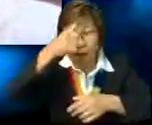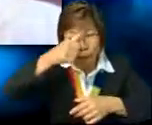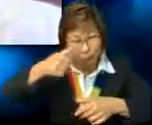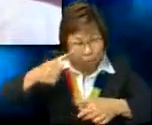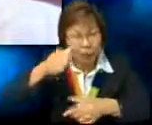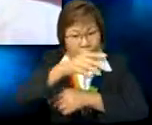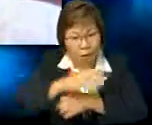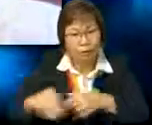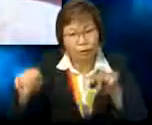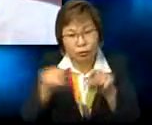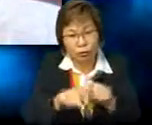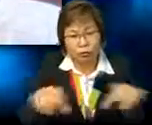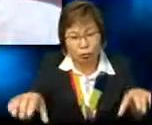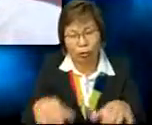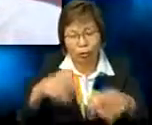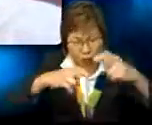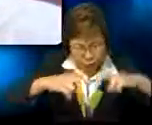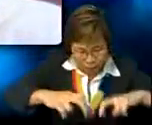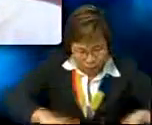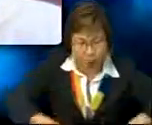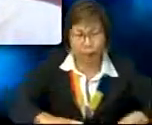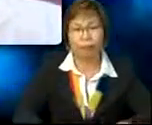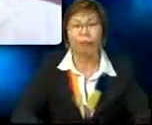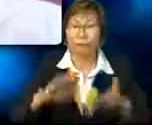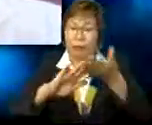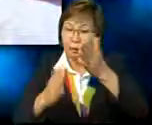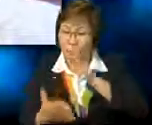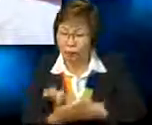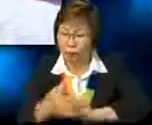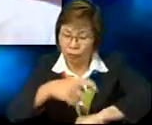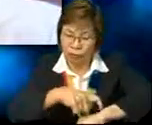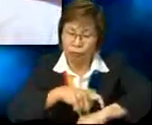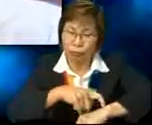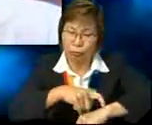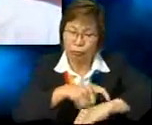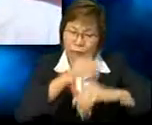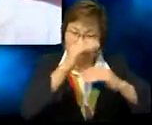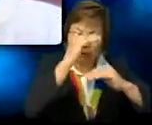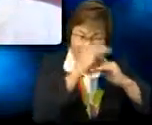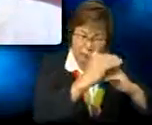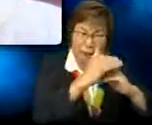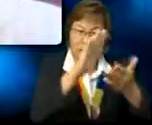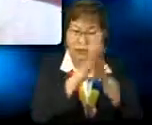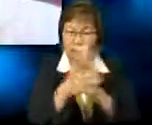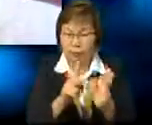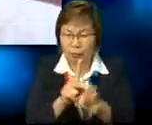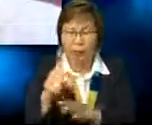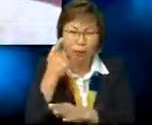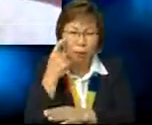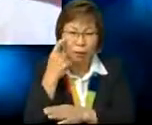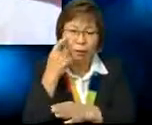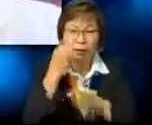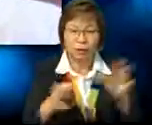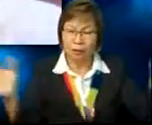pembedahan dan juga membuat penyelidikan. Jadi, waktu minima untuk seseorang itu menjadi pakar mata ialah